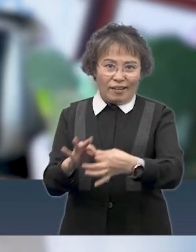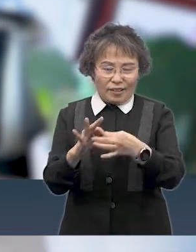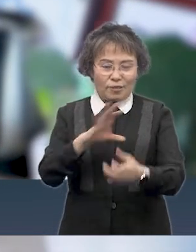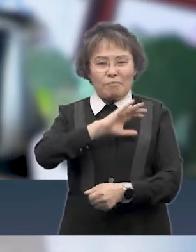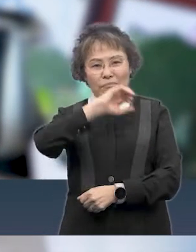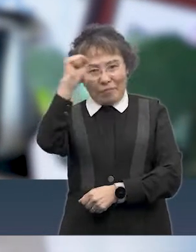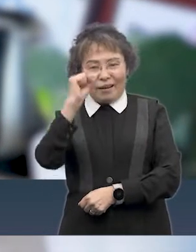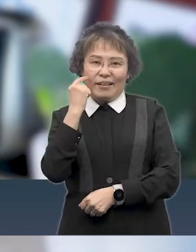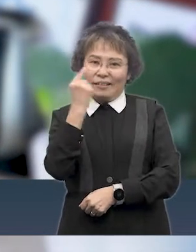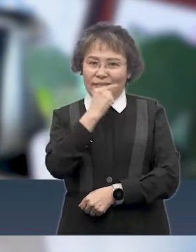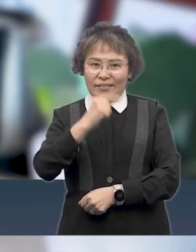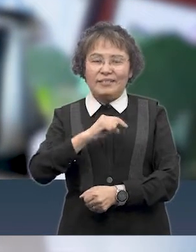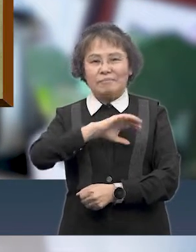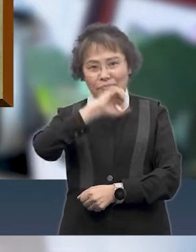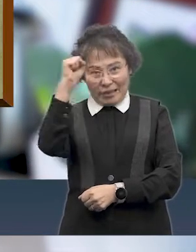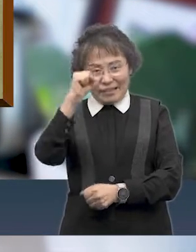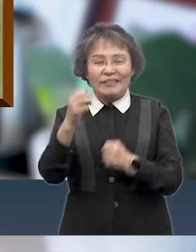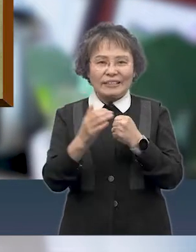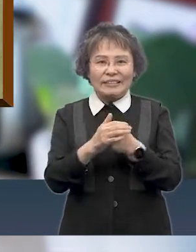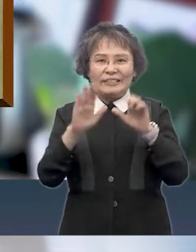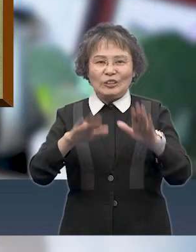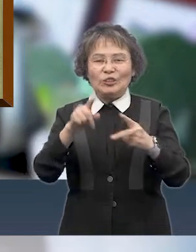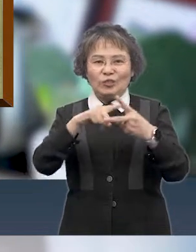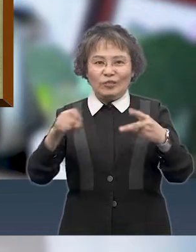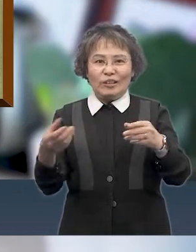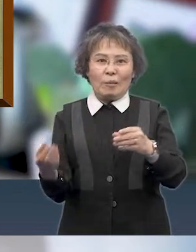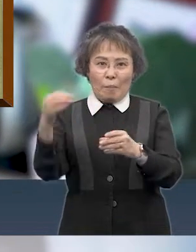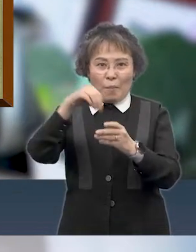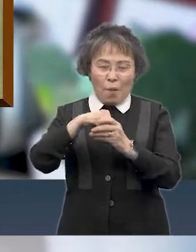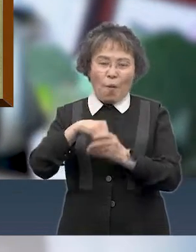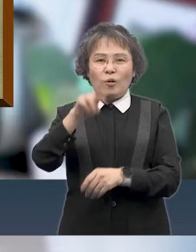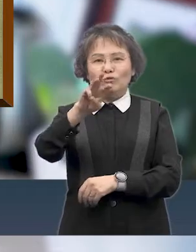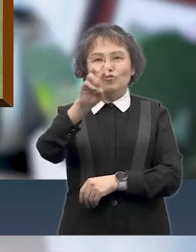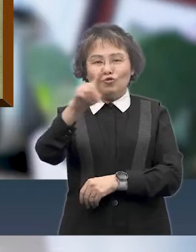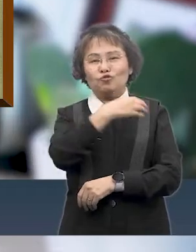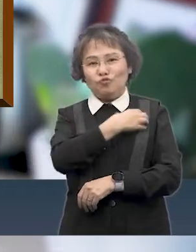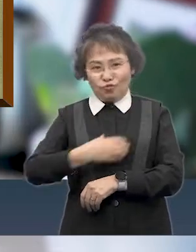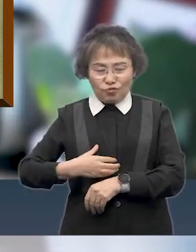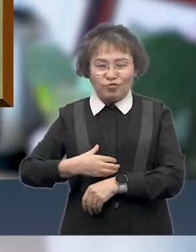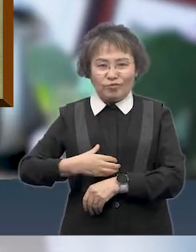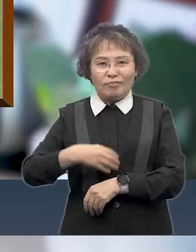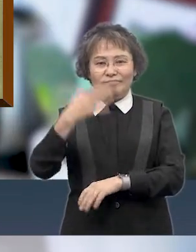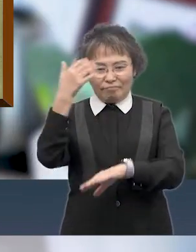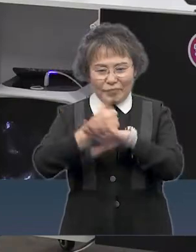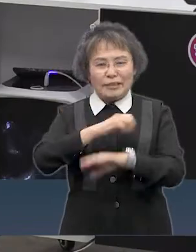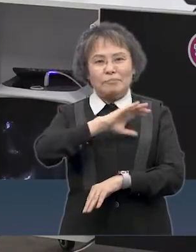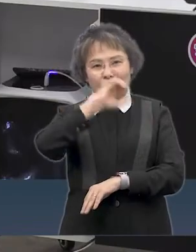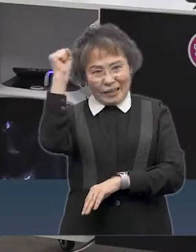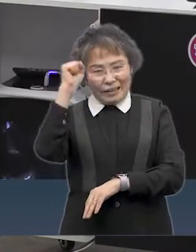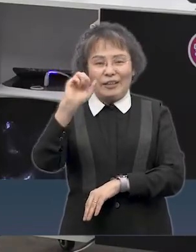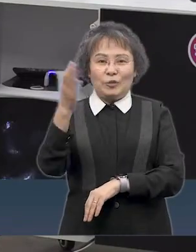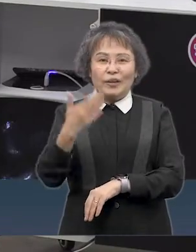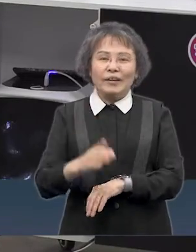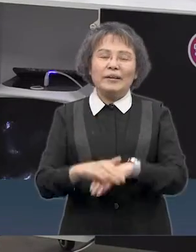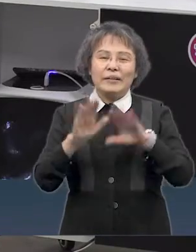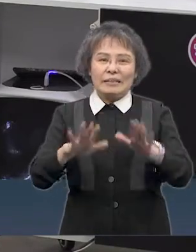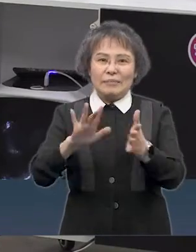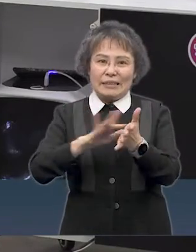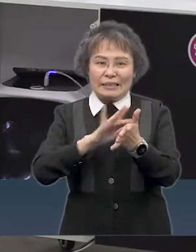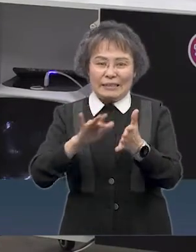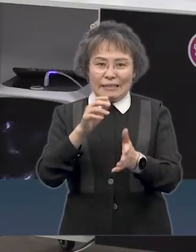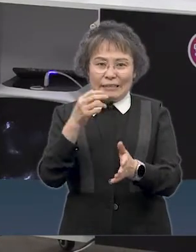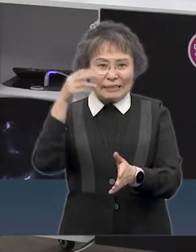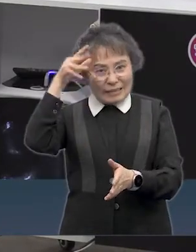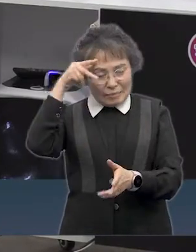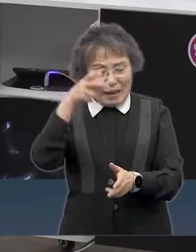인증패를 수상했으며 올해는 동대문구를 포함해 32개의 지자체가 최종 선정됐습니다 스마트 치매 케어